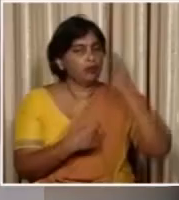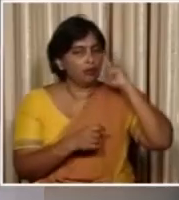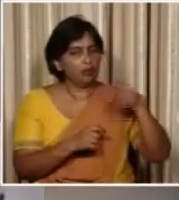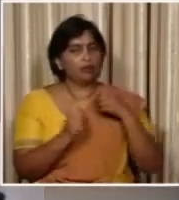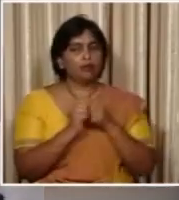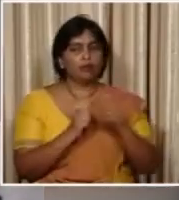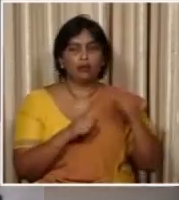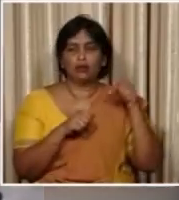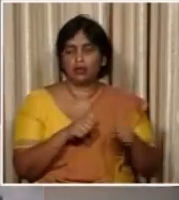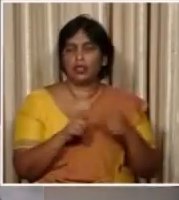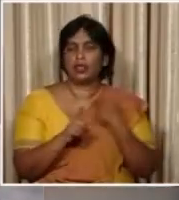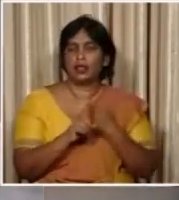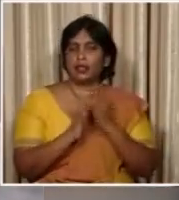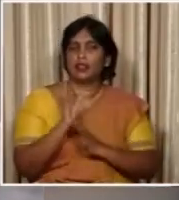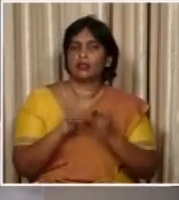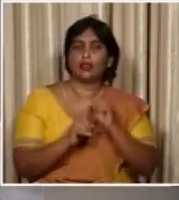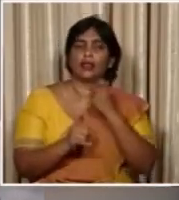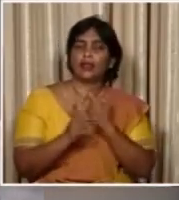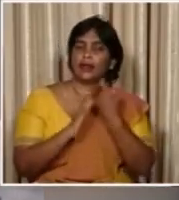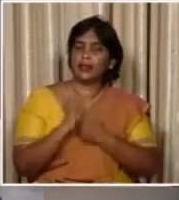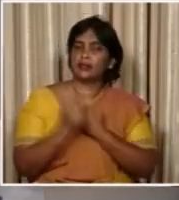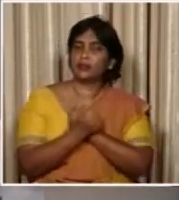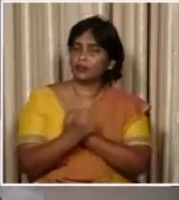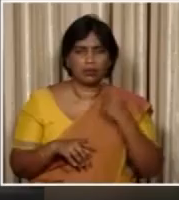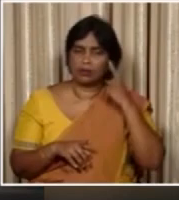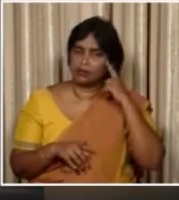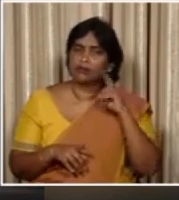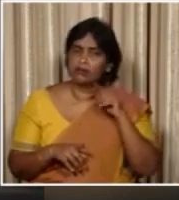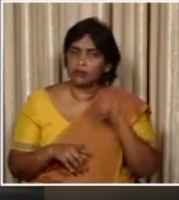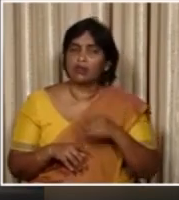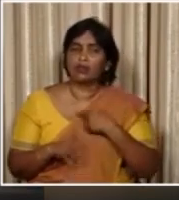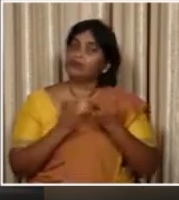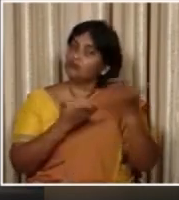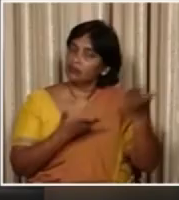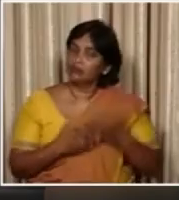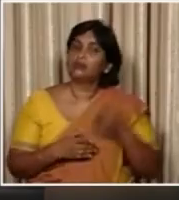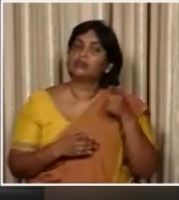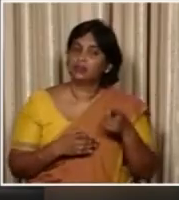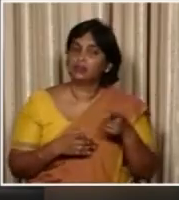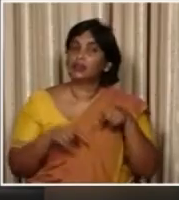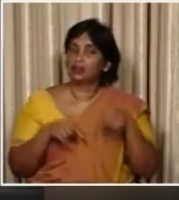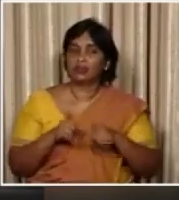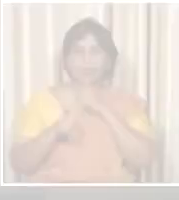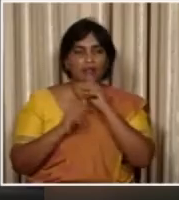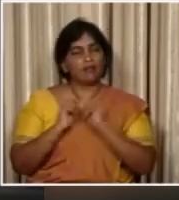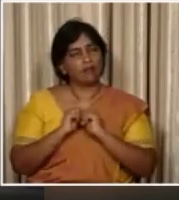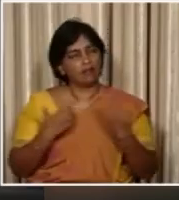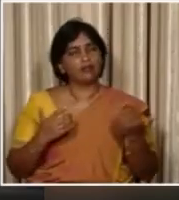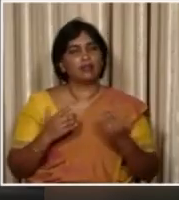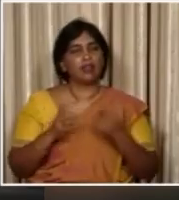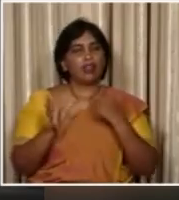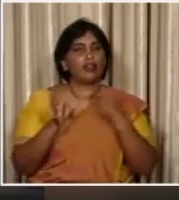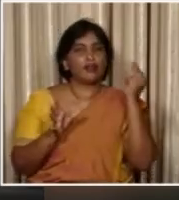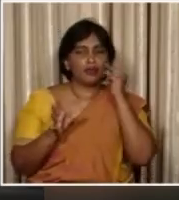නැතුව අද කෙළිය රඹුකවැල්ල මැතිතුමාට නීතිය ක්‍රියාත්මක කරන සාධාරණ ක්‍රමවේදයකට මම ආරාධනා කරනවා ඔබතුමාට මෙතන කතා කර කර ඉන්න නැතුව අර අනුර